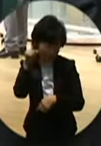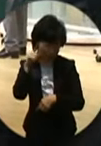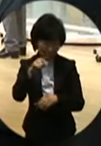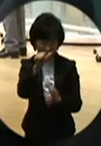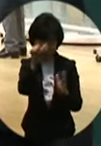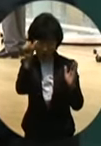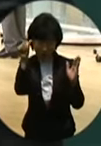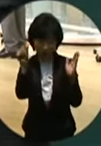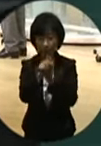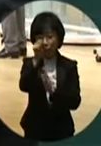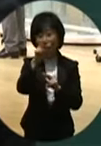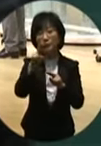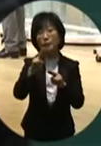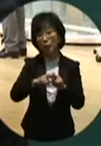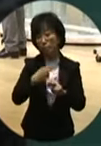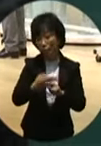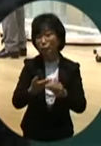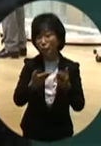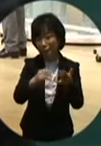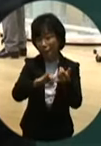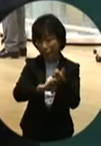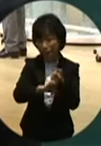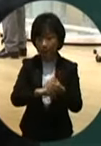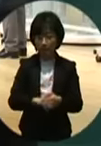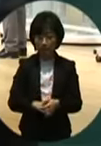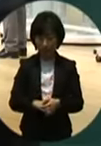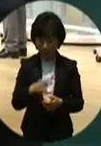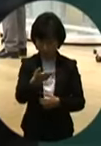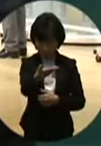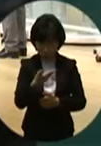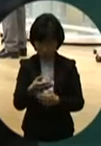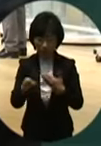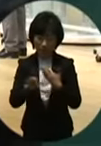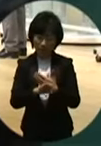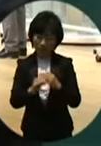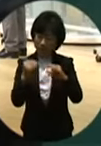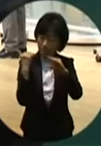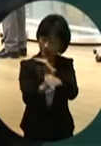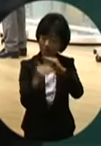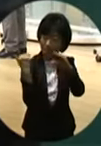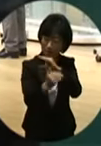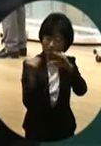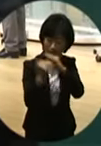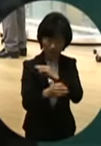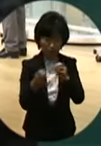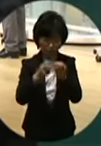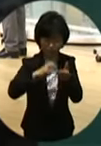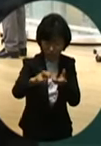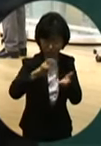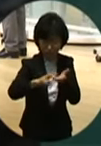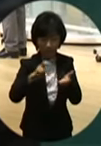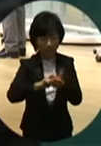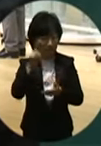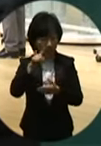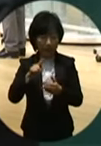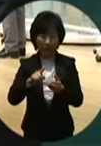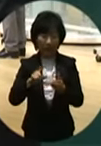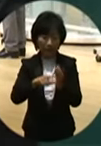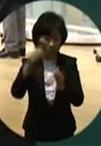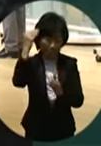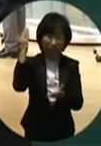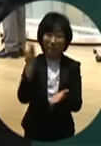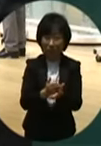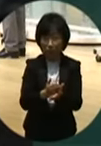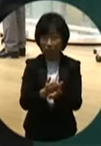email address. 그래서 계속 보내라. And then just continually send it to him. 시간 뺏지 않은 한 돈에 해서. So to the point that it doesn't really take away much from his time. 그렇게